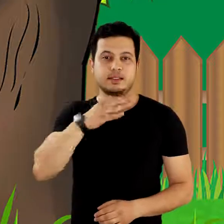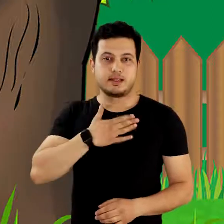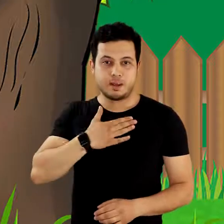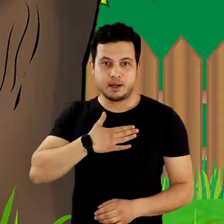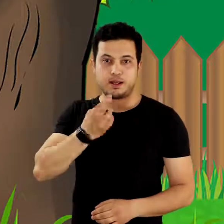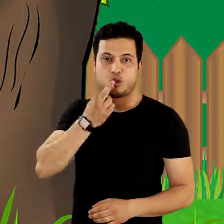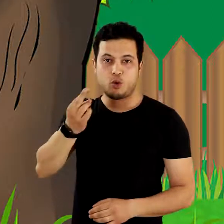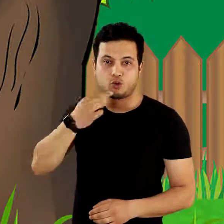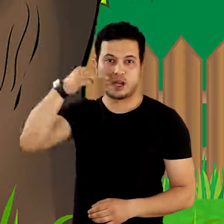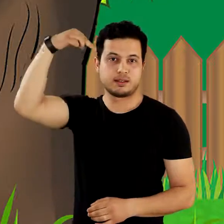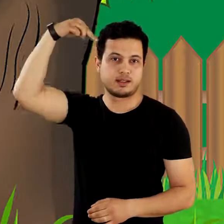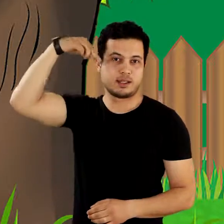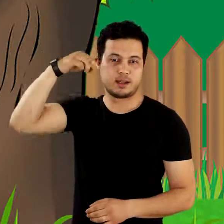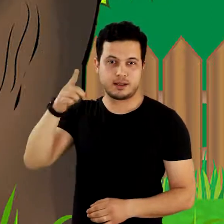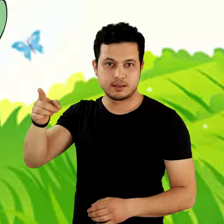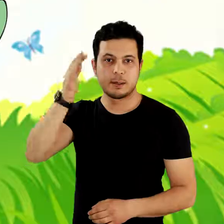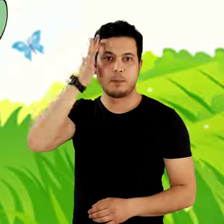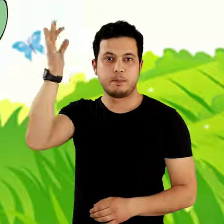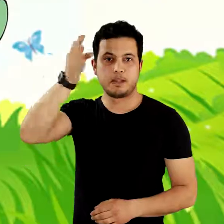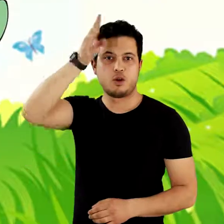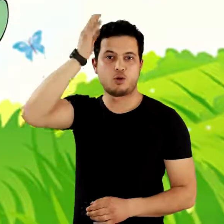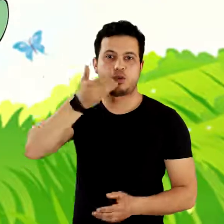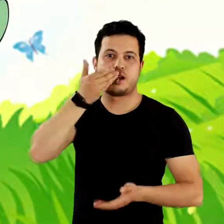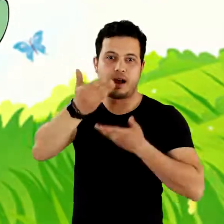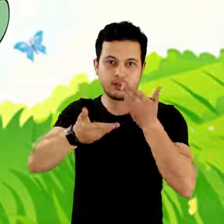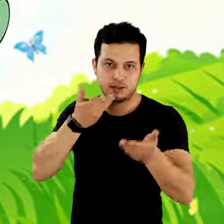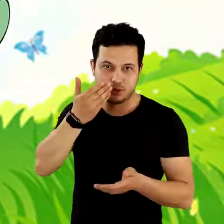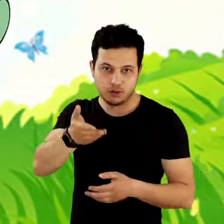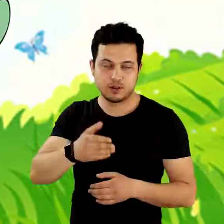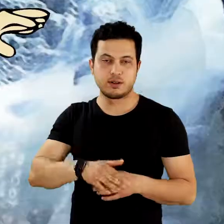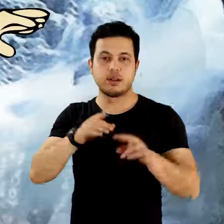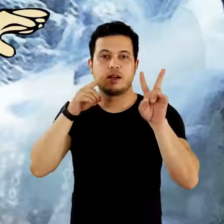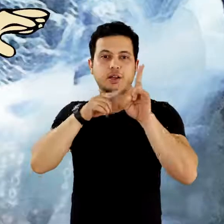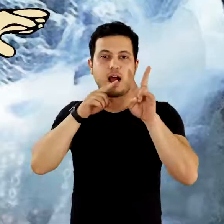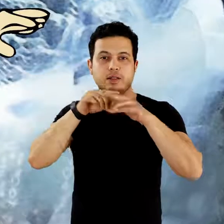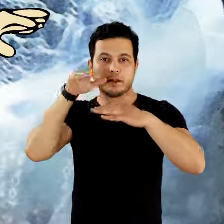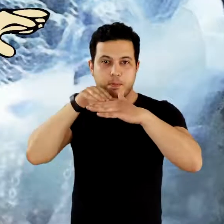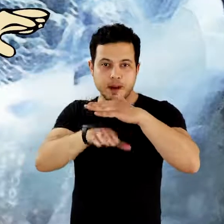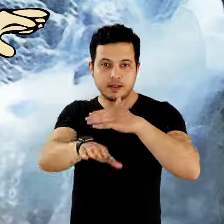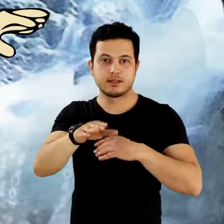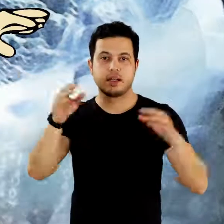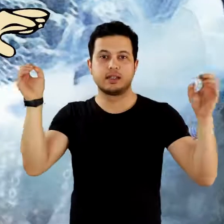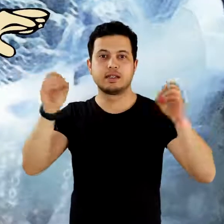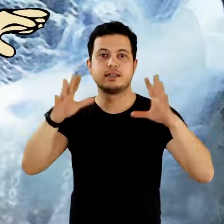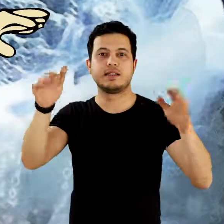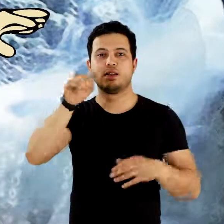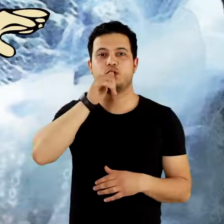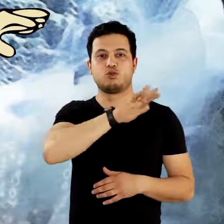Dedemle Konuşan Kiraz. Bilge Horoz anlatıyor. Kaklık Mağarası'nda sihirli